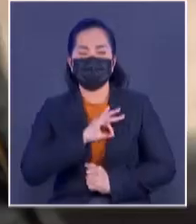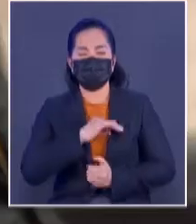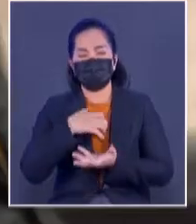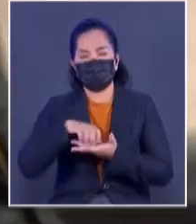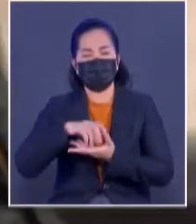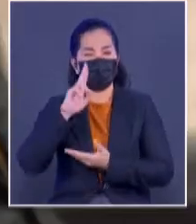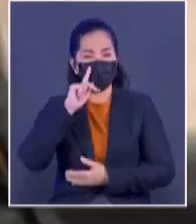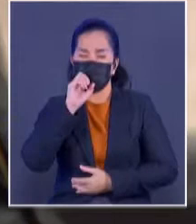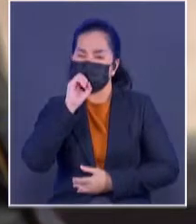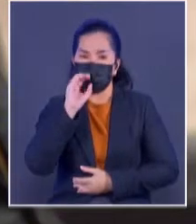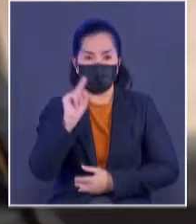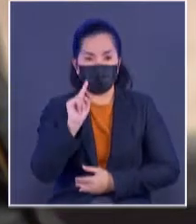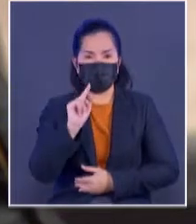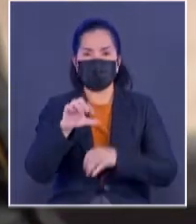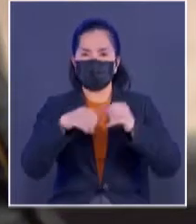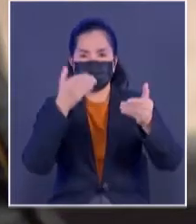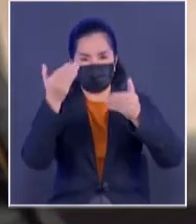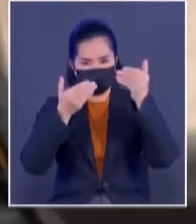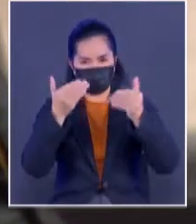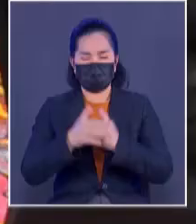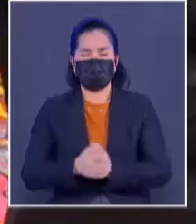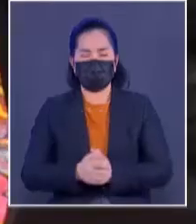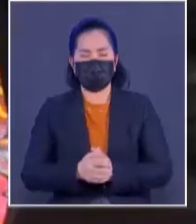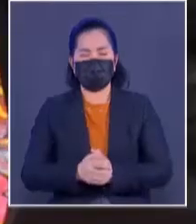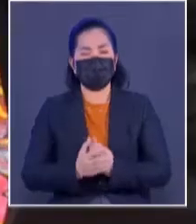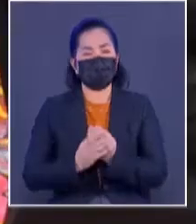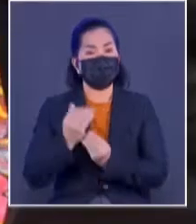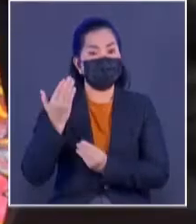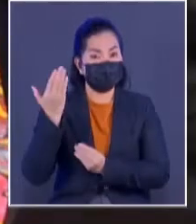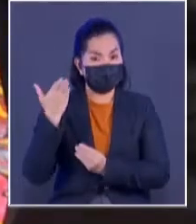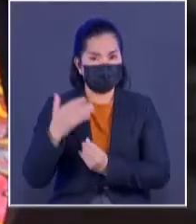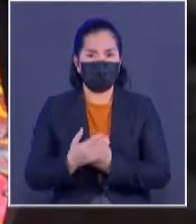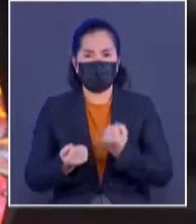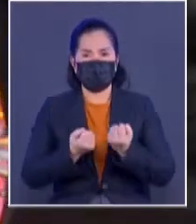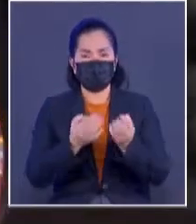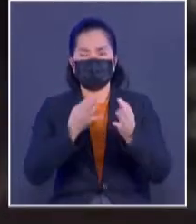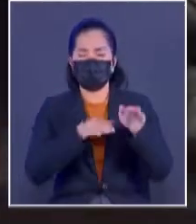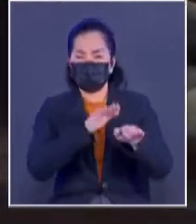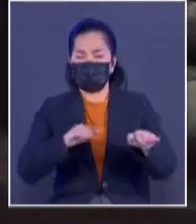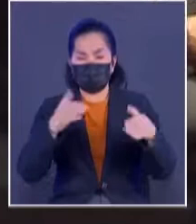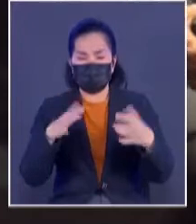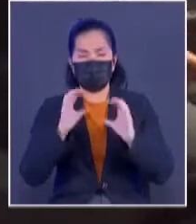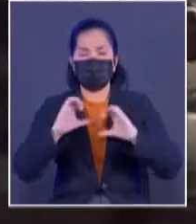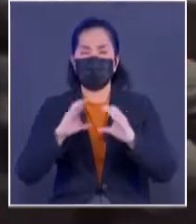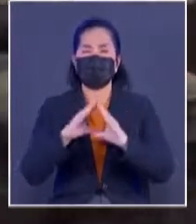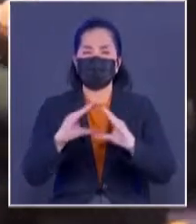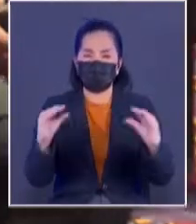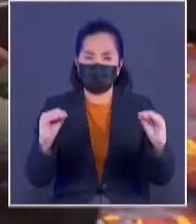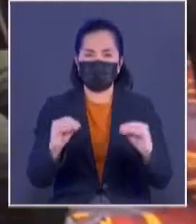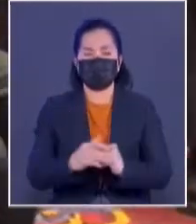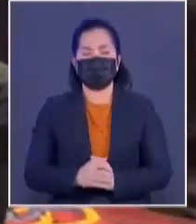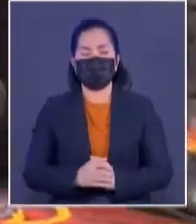แสดงจุดยืนอีกครั้งหนึ่งครับหลังจากจัดกิจกรรม Truck Power ไปเมื่อสัปดาห์ที่แล้วแต่ว่าไม่มีเสียงตอบรับจากรัฐบาลเลยนะครับ